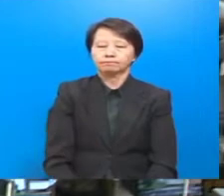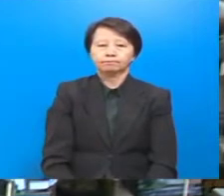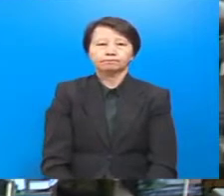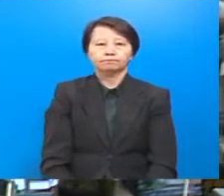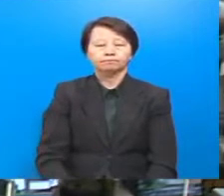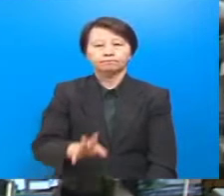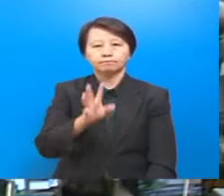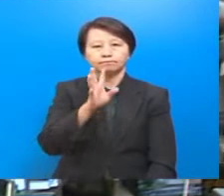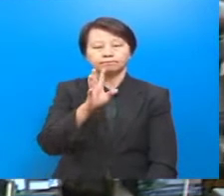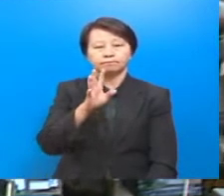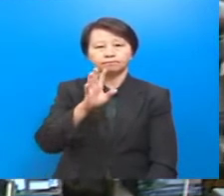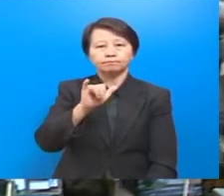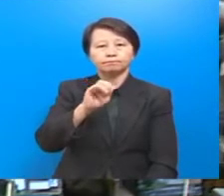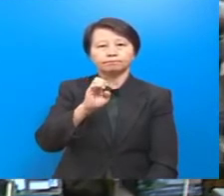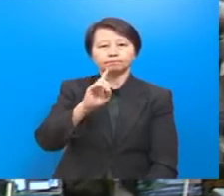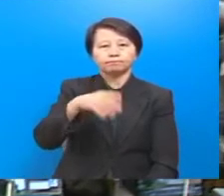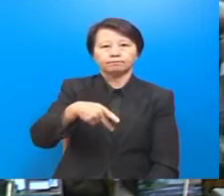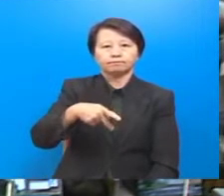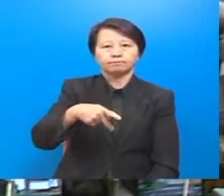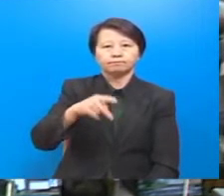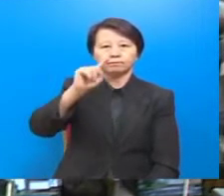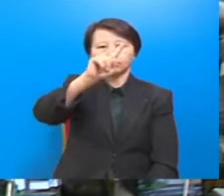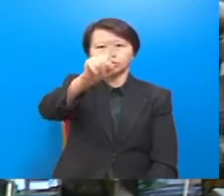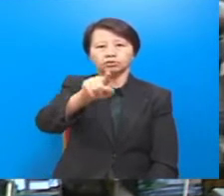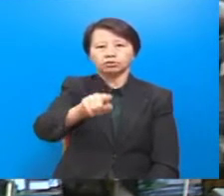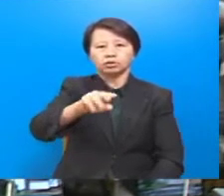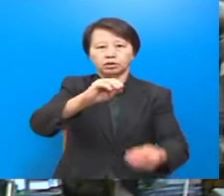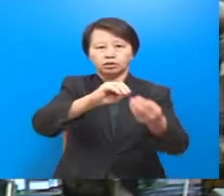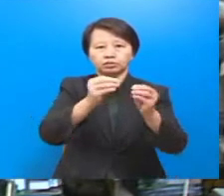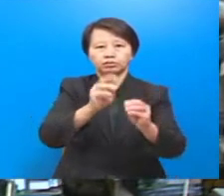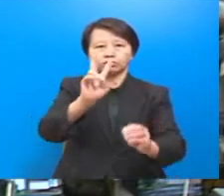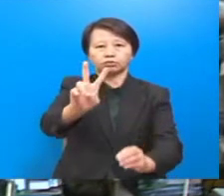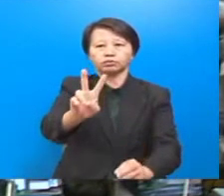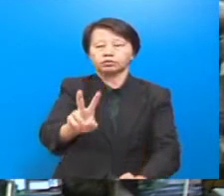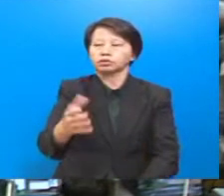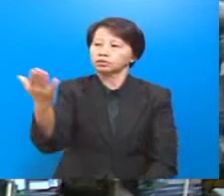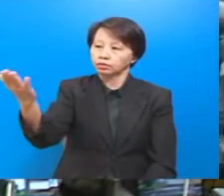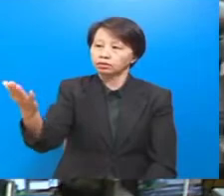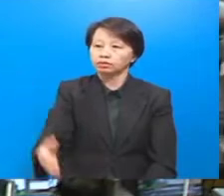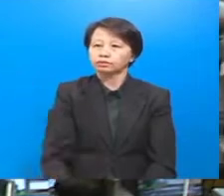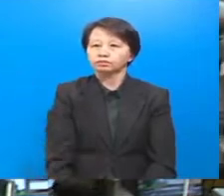speaker suara nomor oh ya mumet menteri